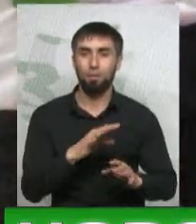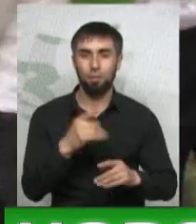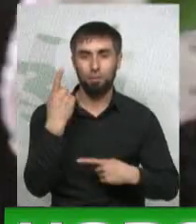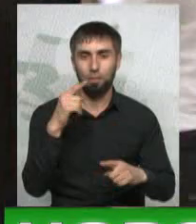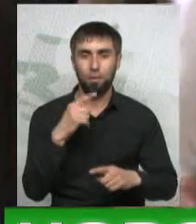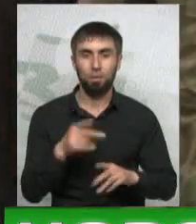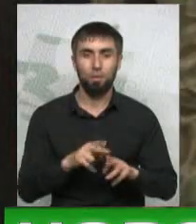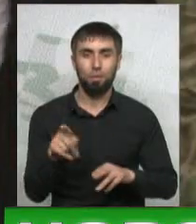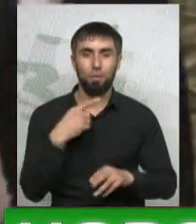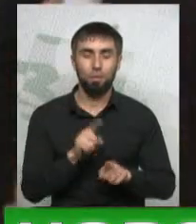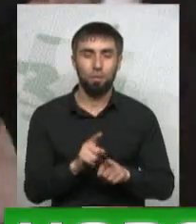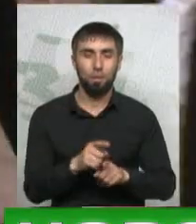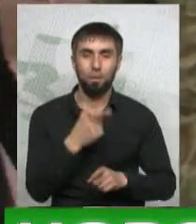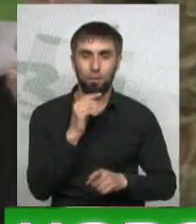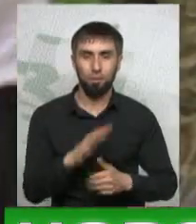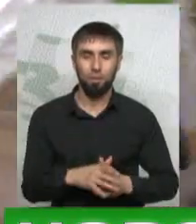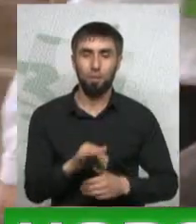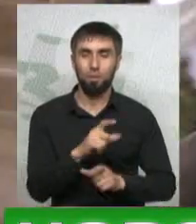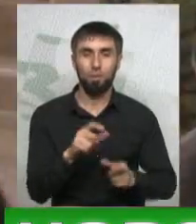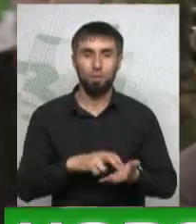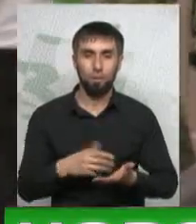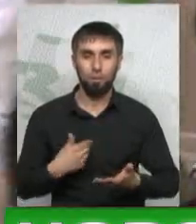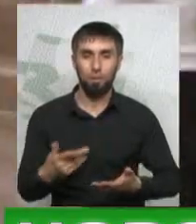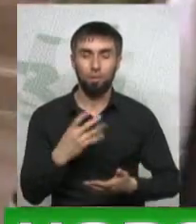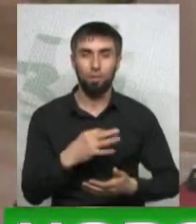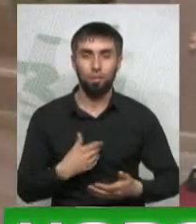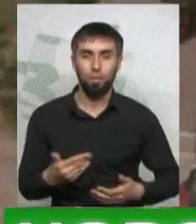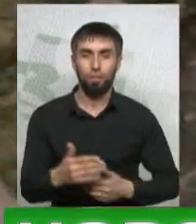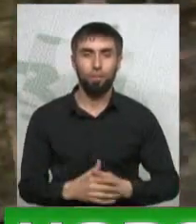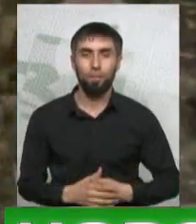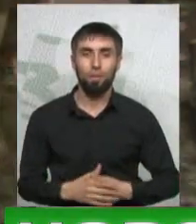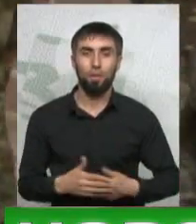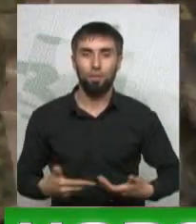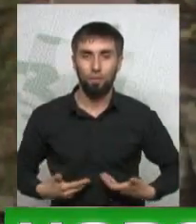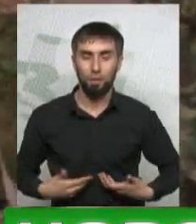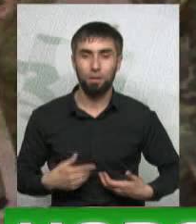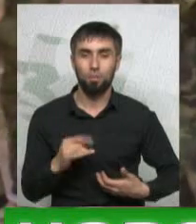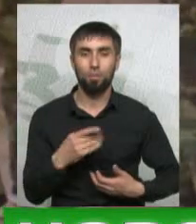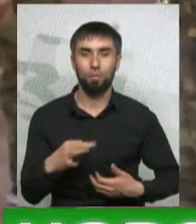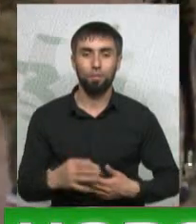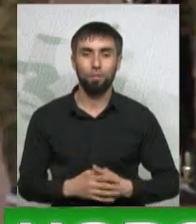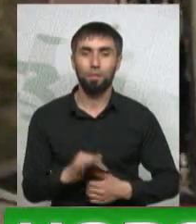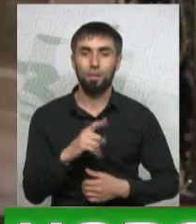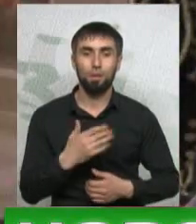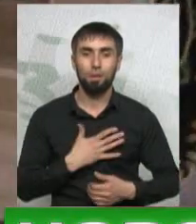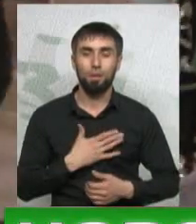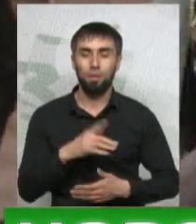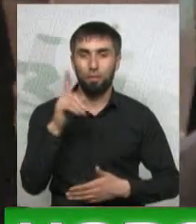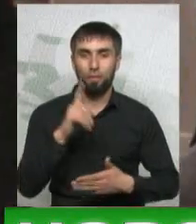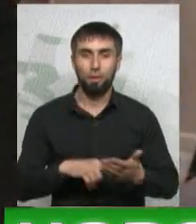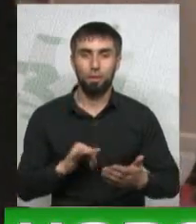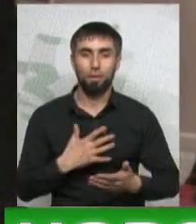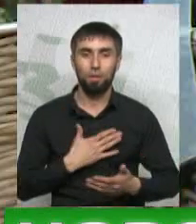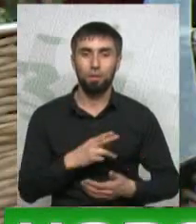не очень красиво. Люди боялись нас, но мы выжили, потому что из-за нашей веры и